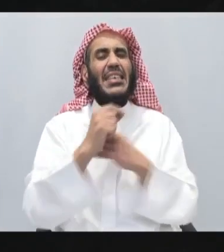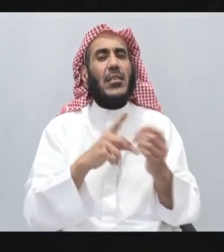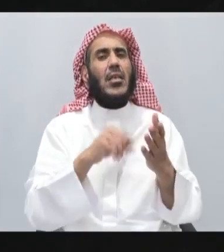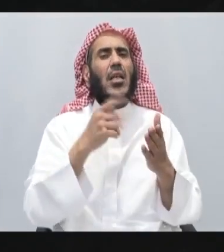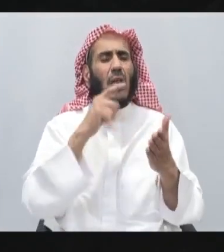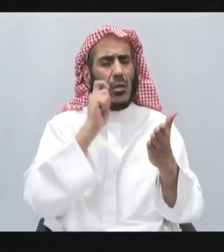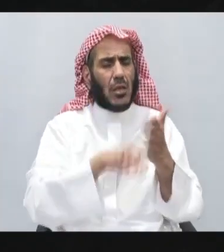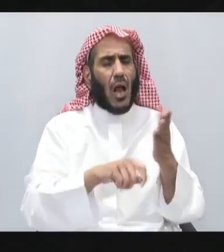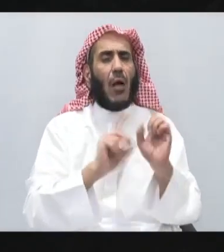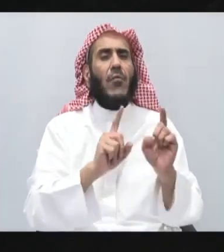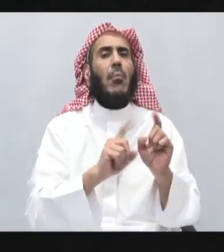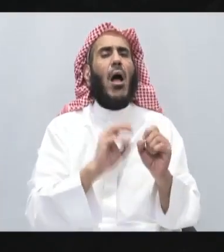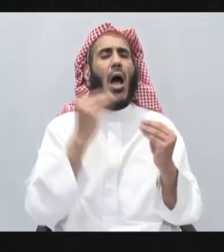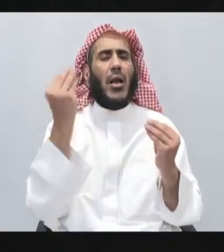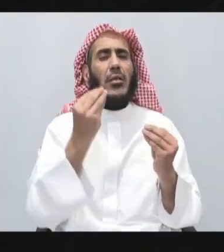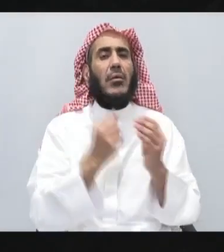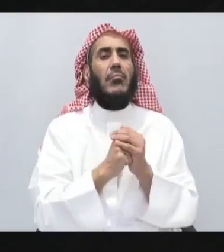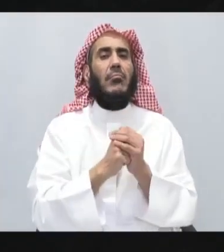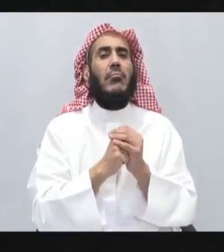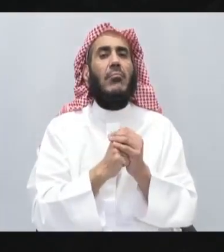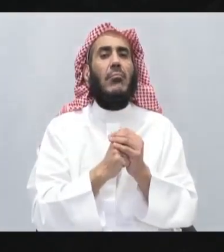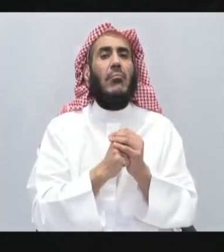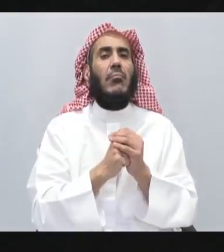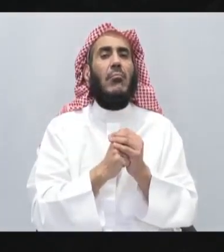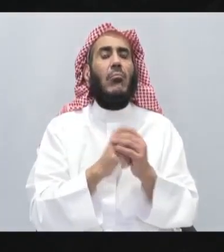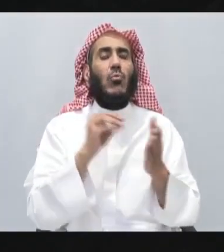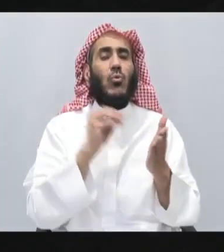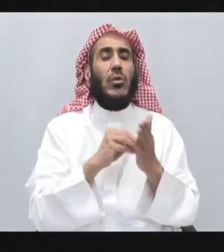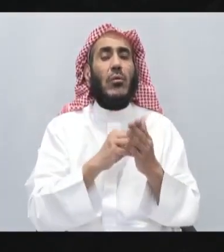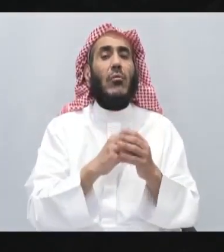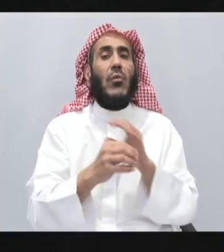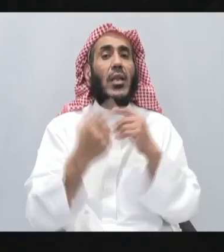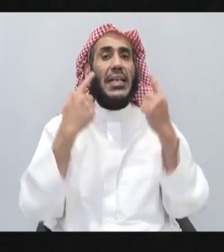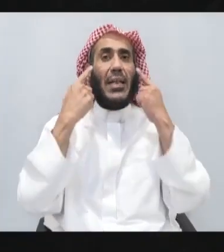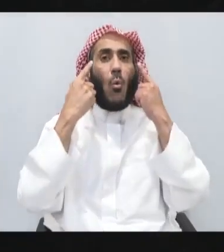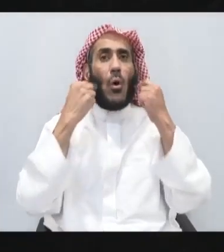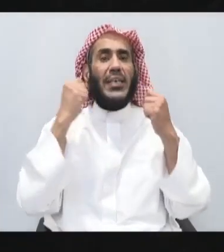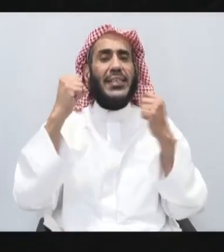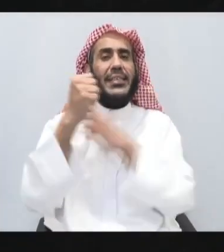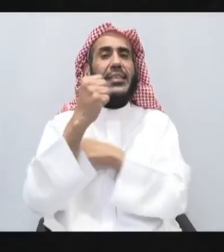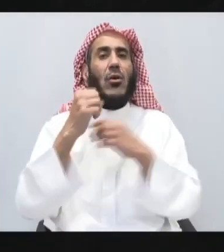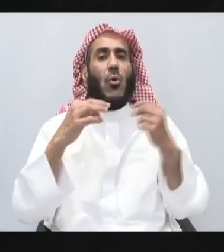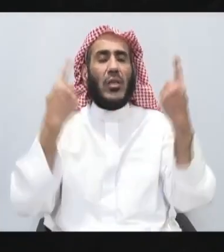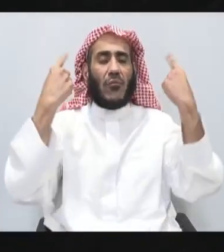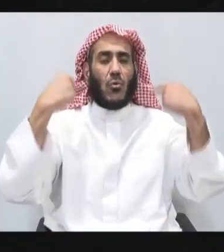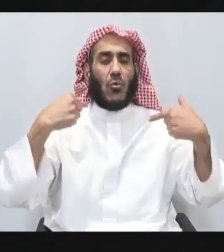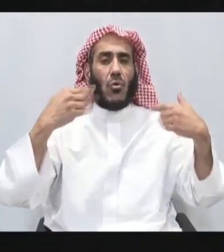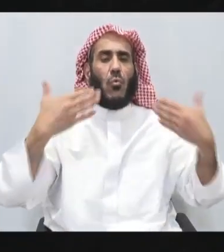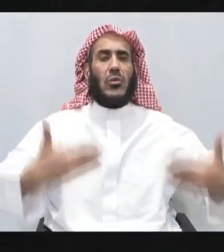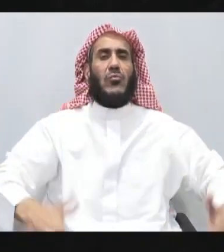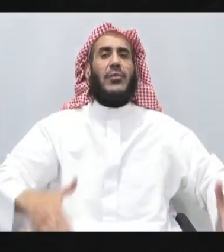التي نتحكم بحركتها توجد في عضلات الوجه والاطراف العلويه